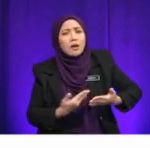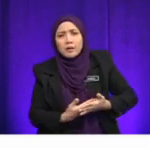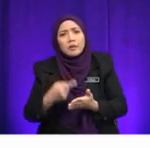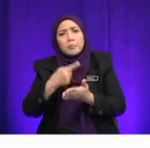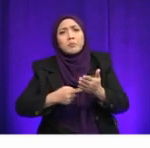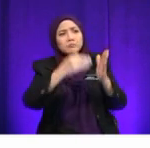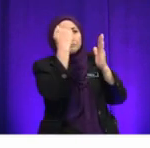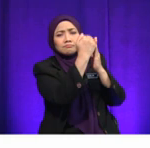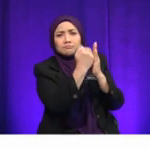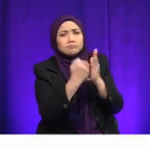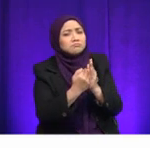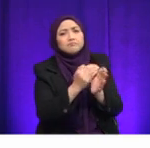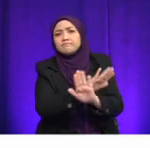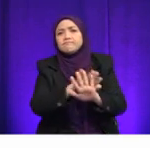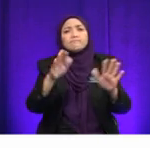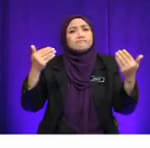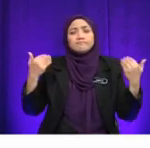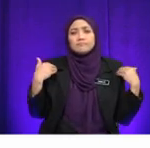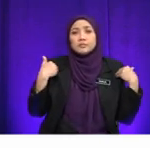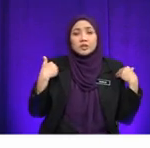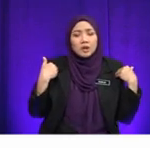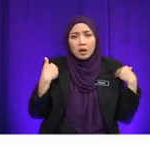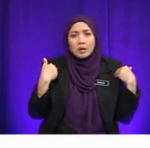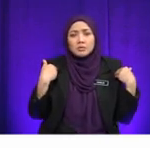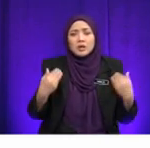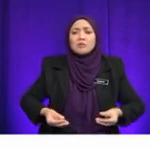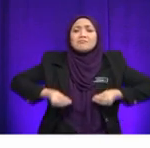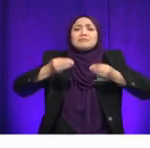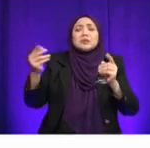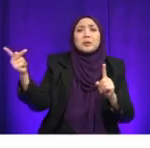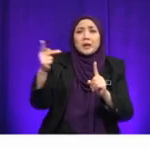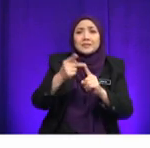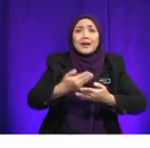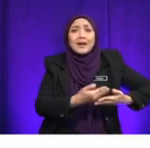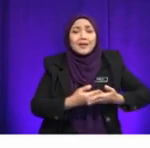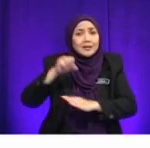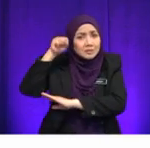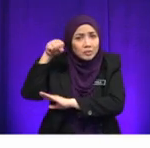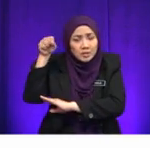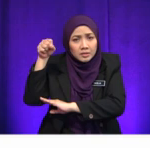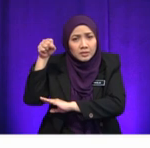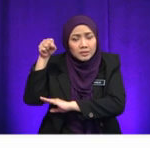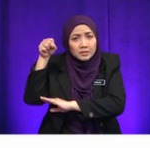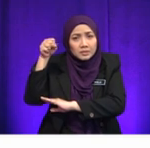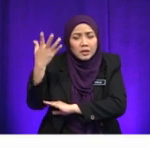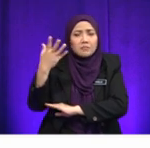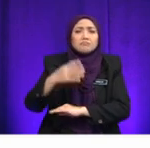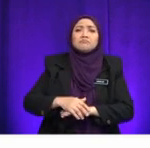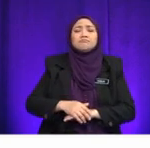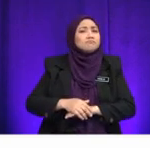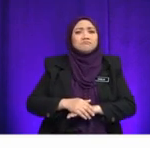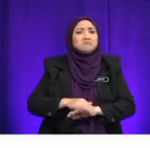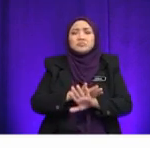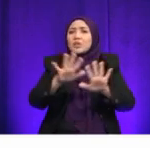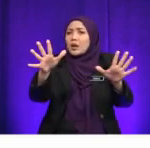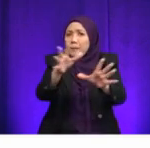menyerahkan pewarisan dia itu kepada anak saudaranya menyebabkan ini adalah antara faktur yang menyebabkan